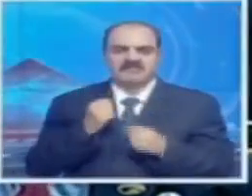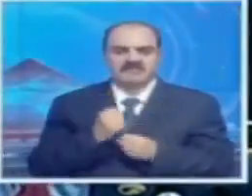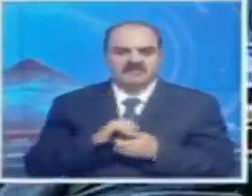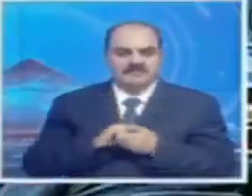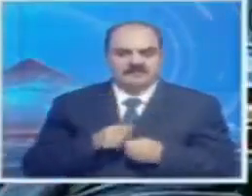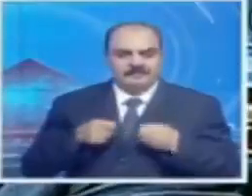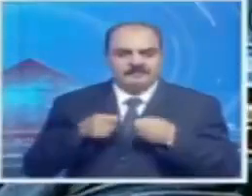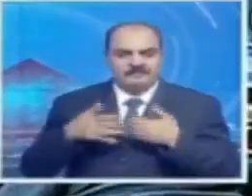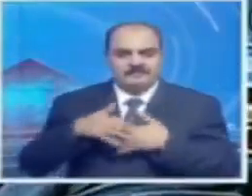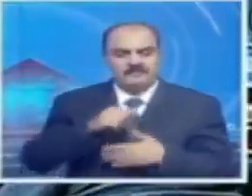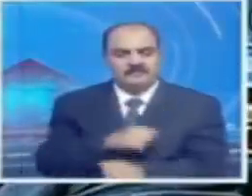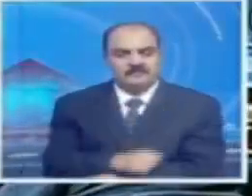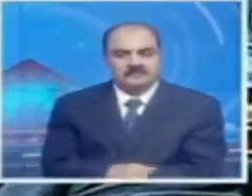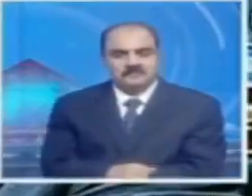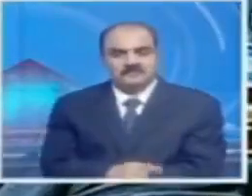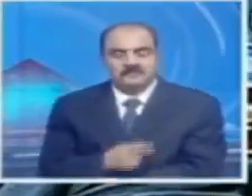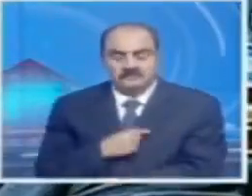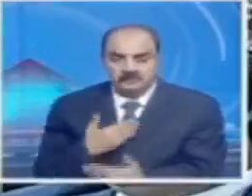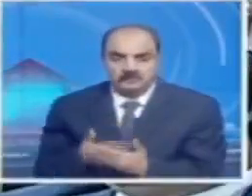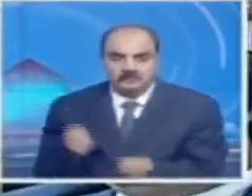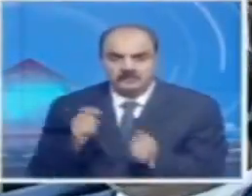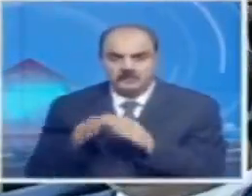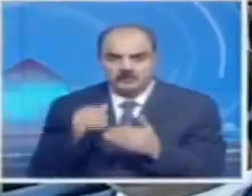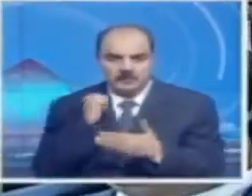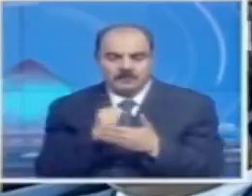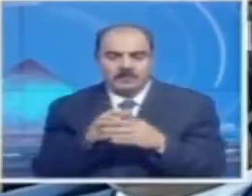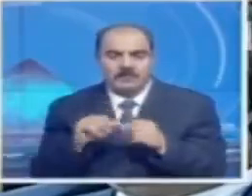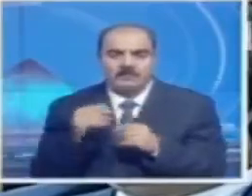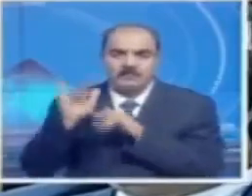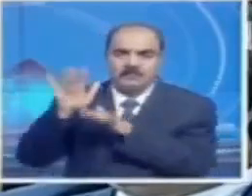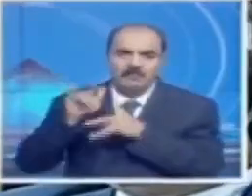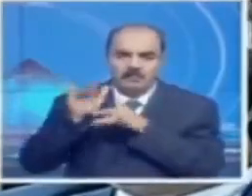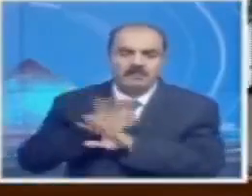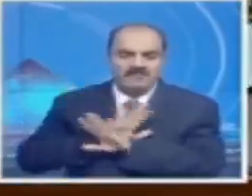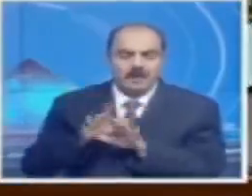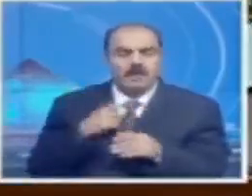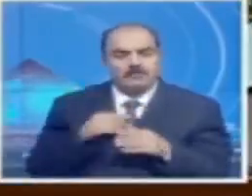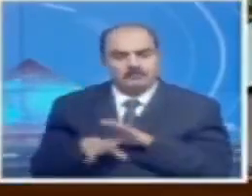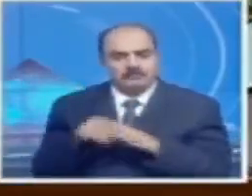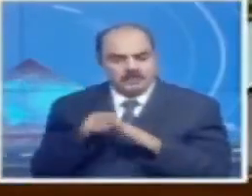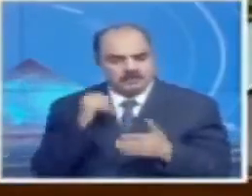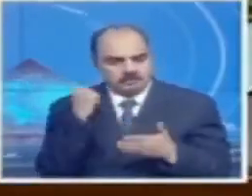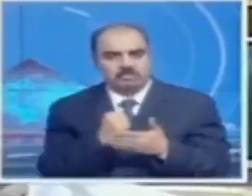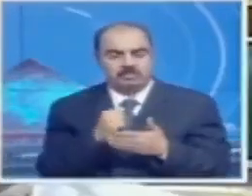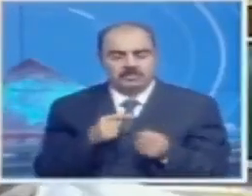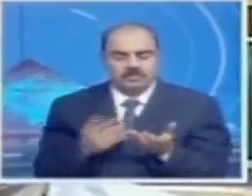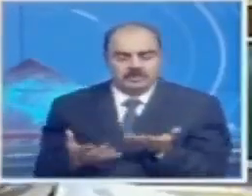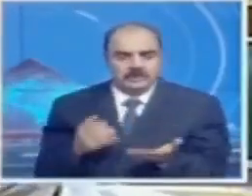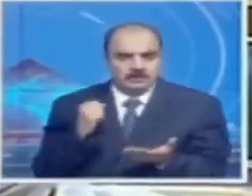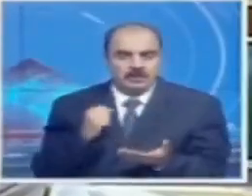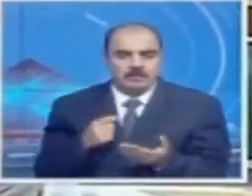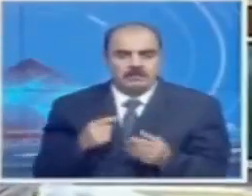زيادة الاستثمارات وتوطين الصناعات وتقليل فاتورة الاستيراد لدعم الاقتصاد المصري في مواجهة الأزمات